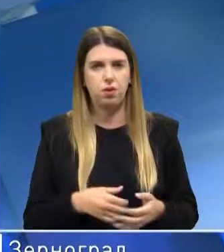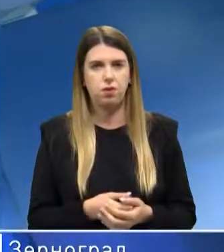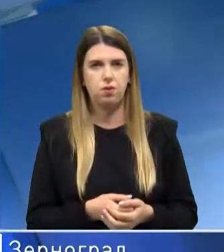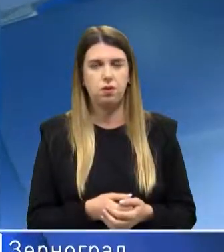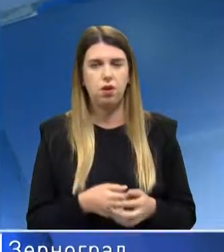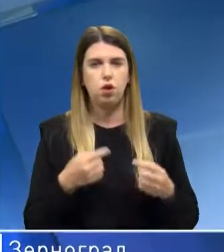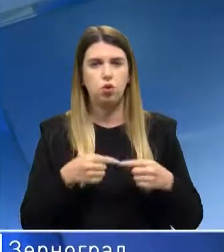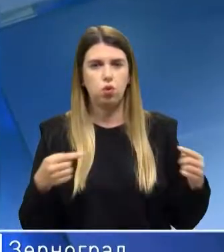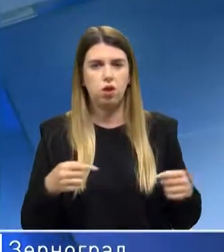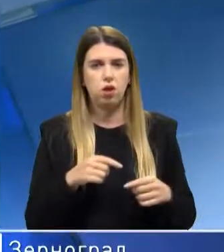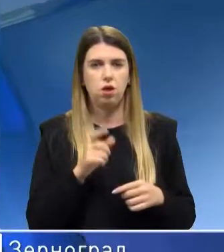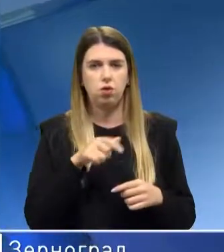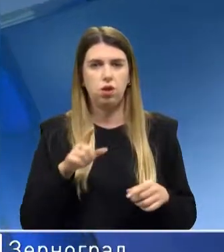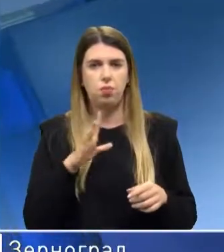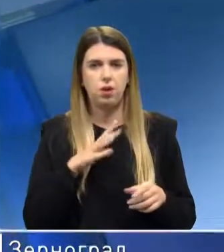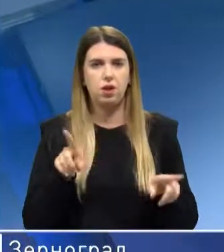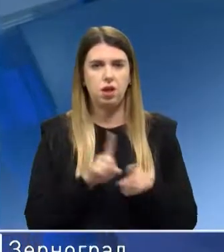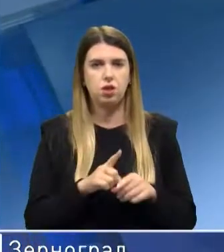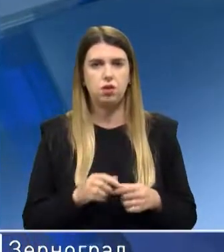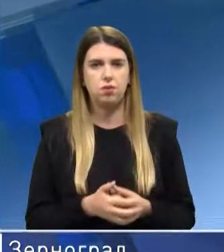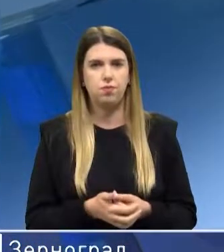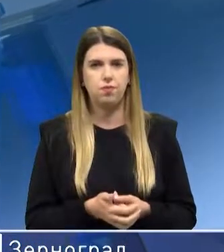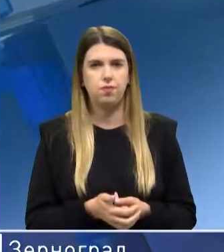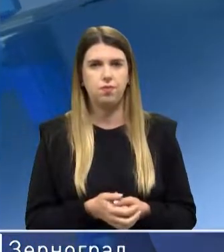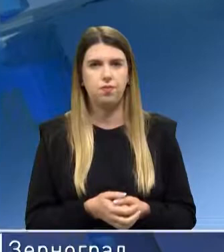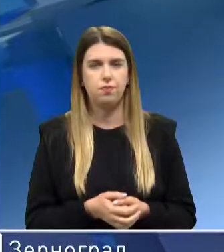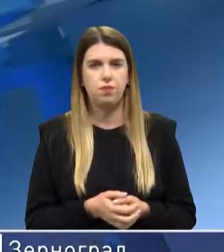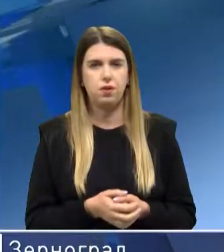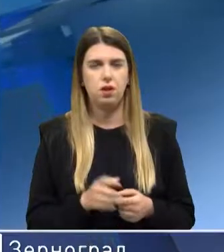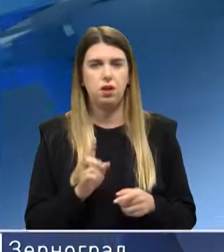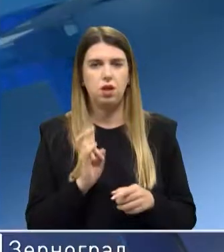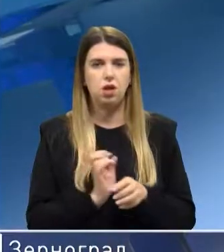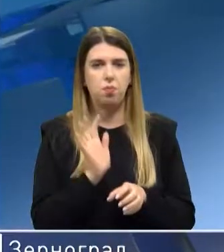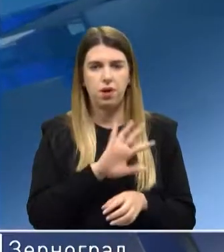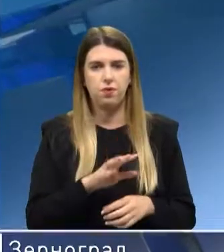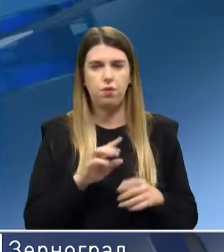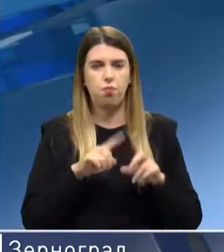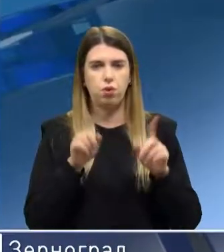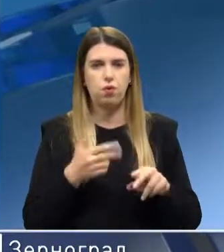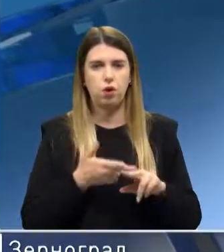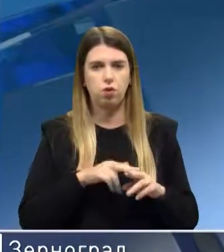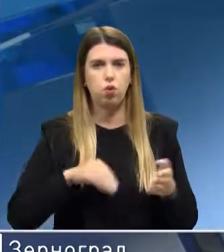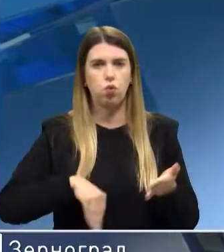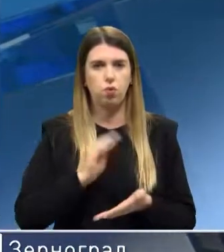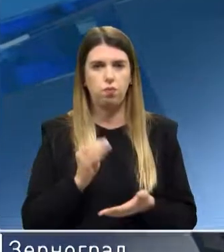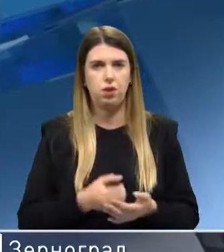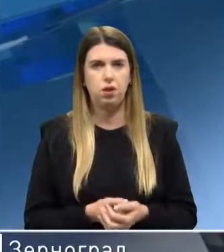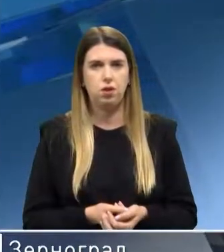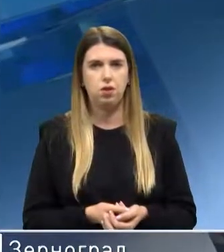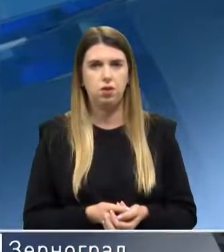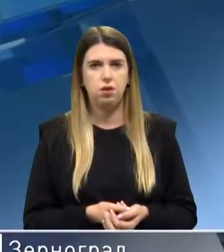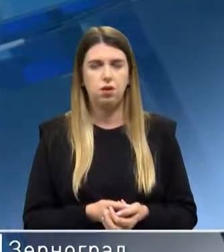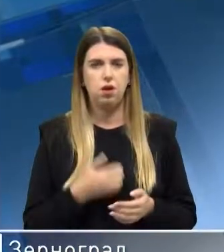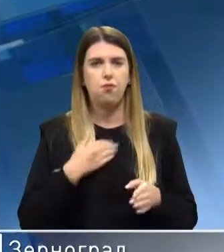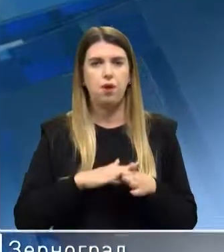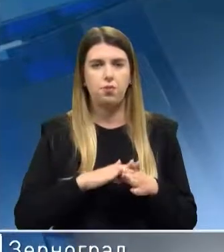людей, которые также были, скажем так, не отправлены по своим путевкам, которые они купили. Мне